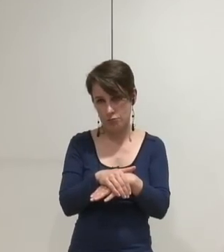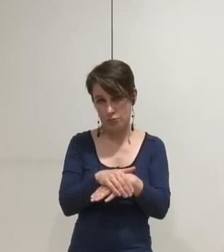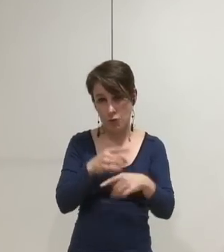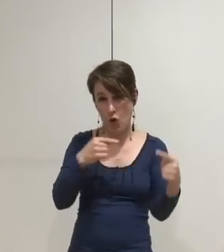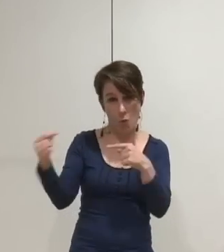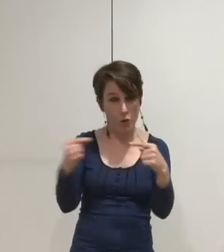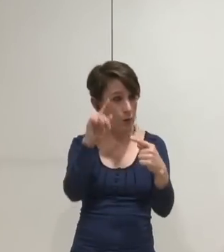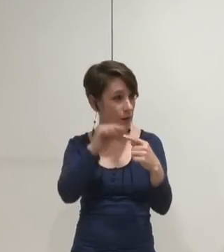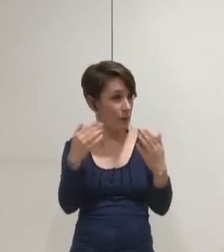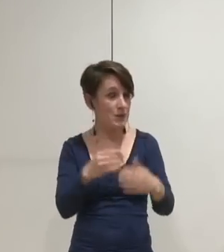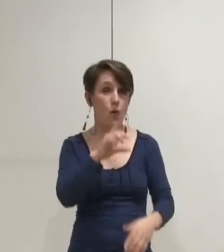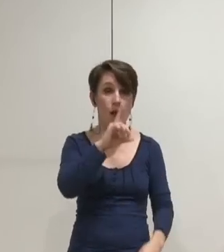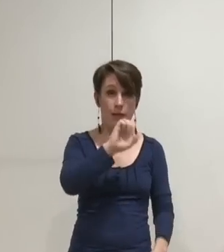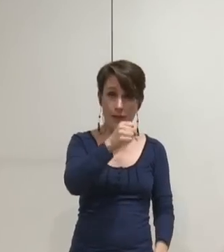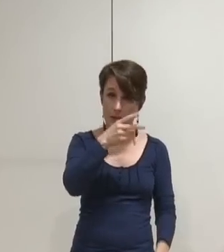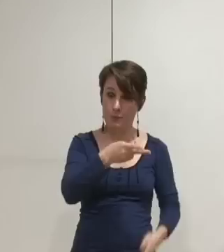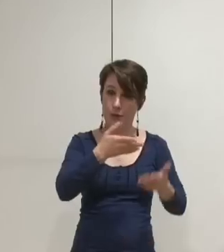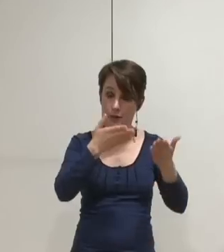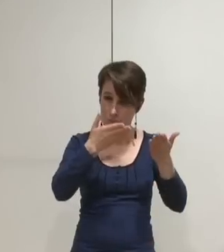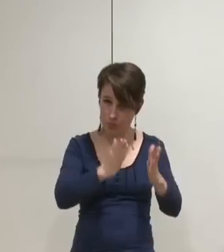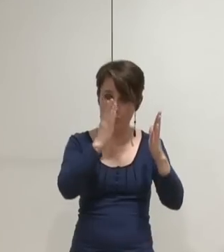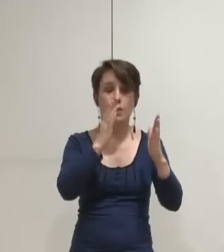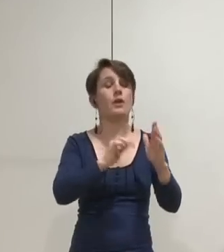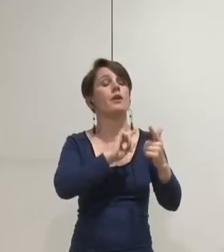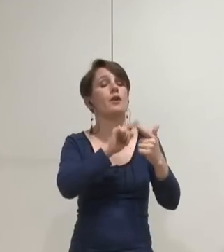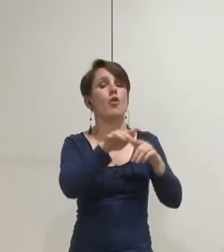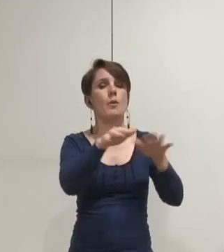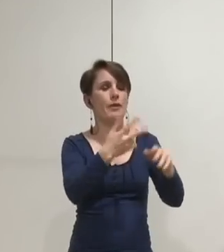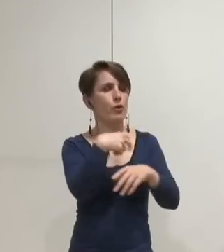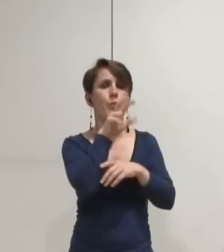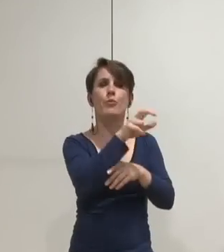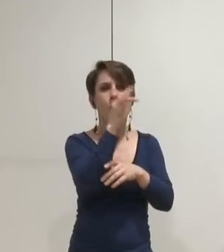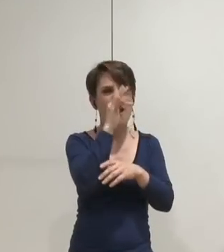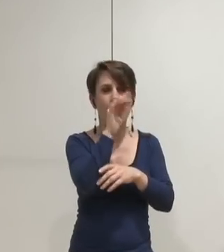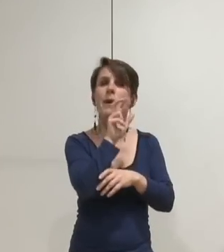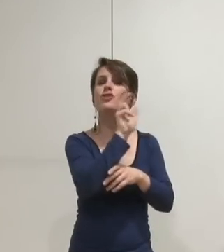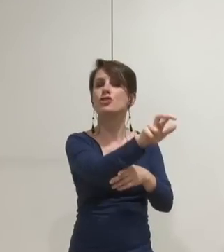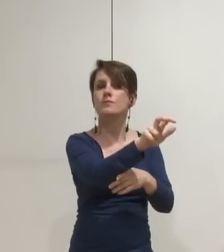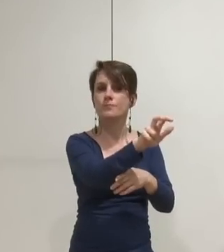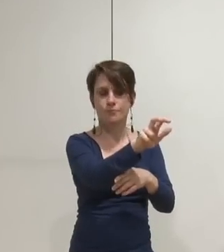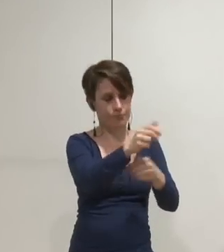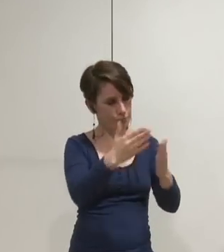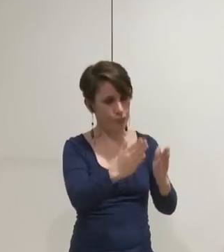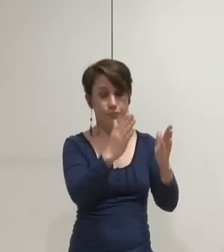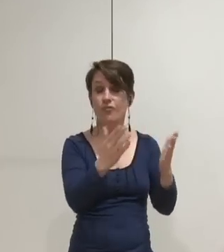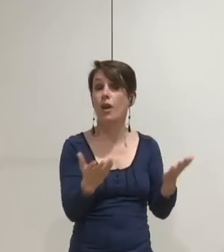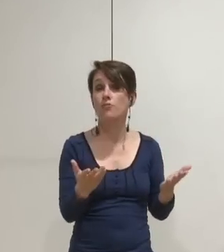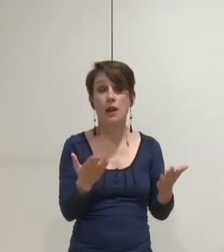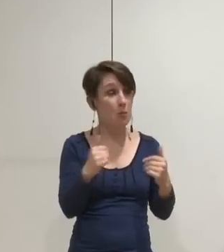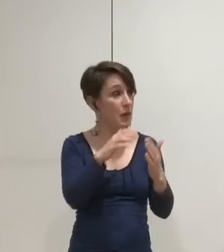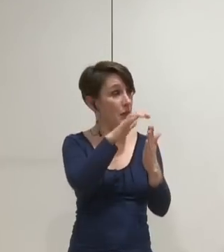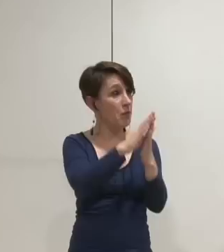et le principe de l'affermage nous n'avons pas de cahier descharg nous n'avons pas vraiment